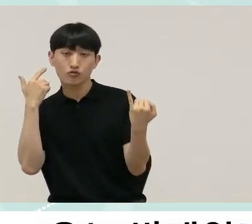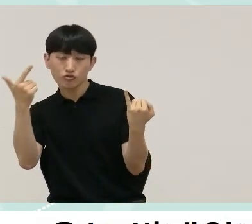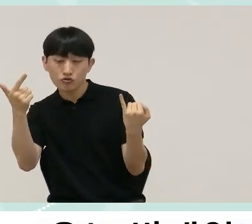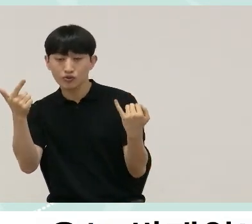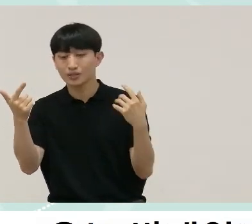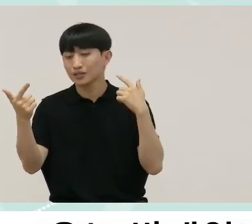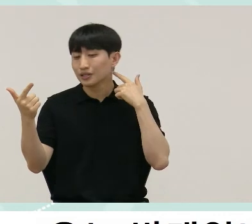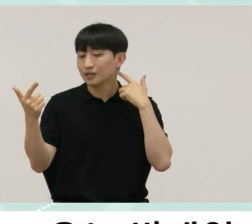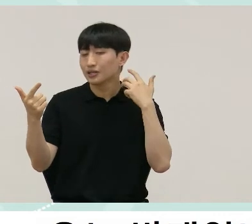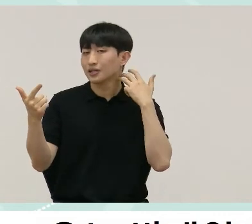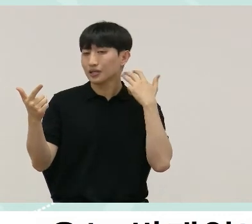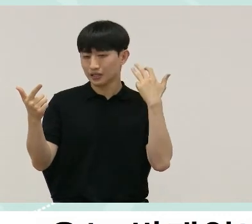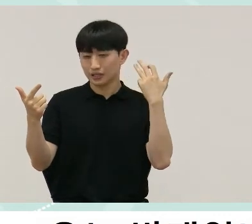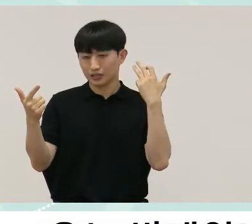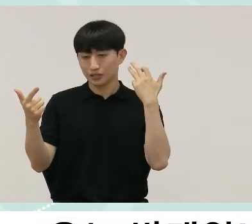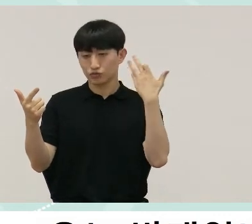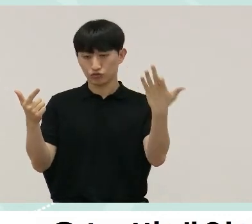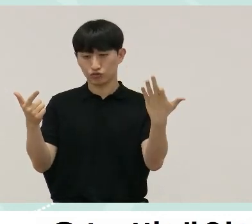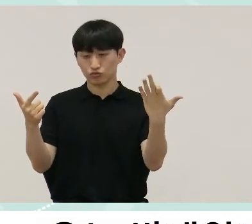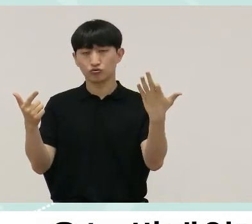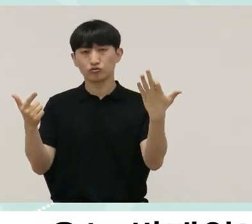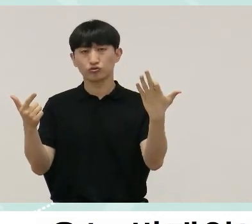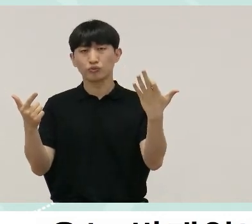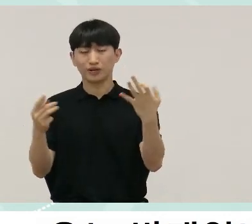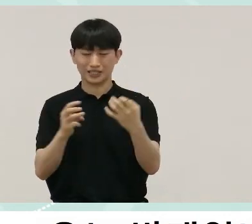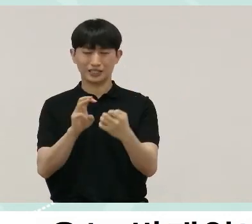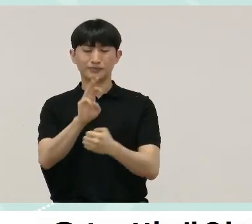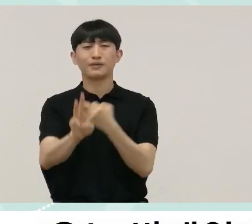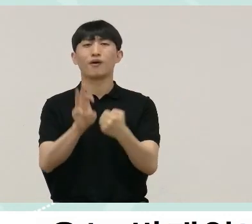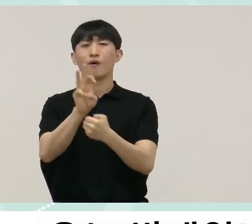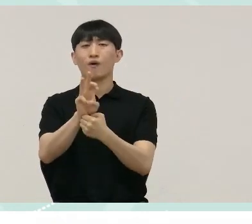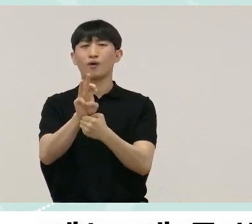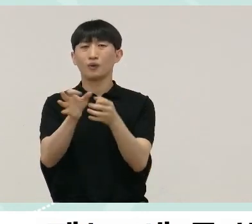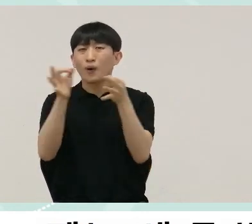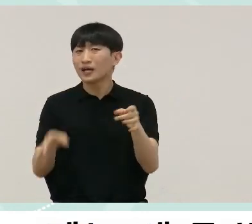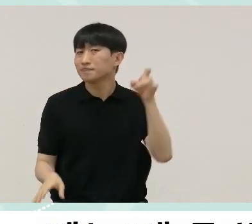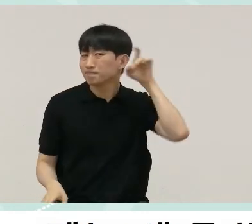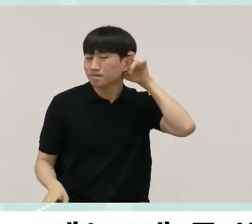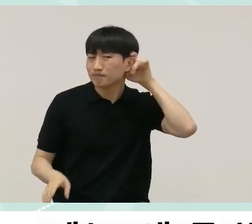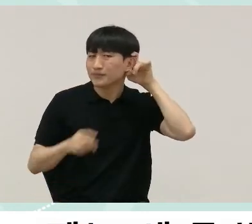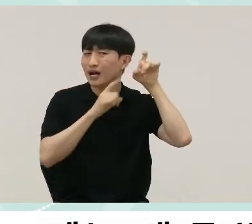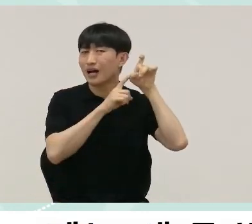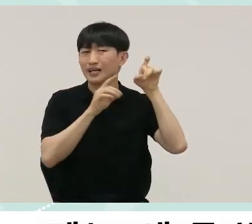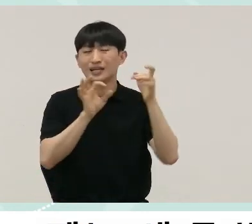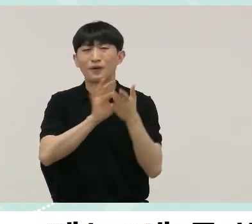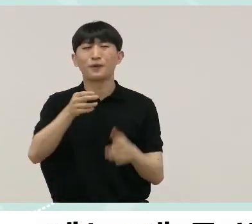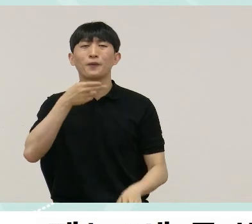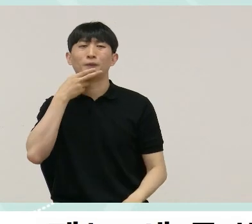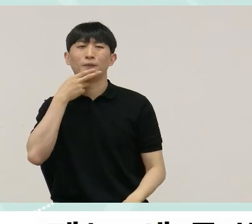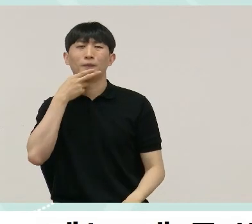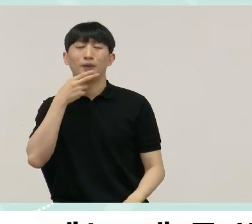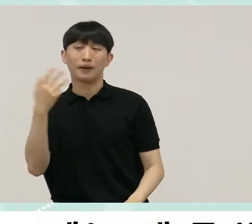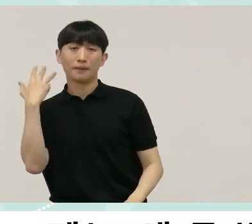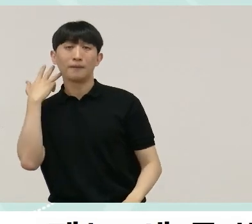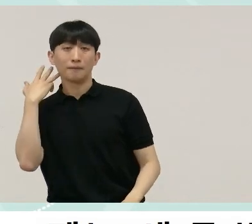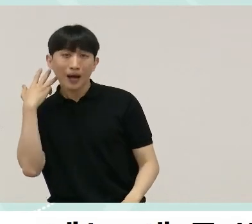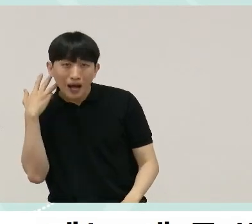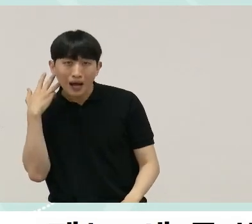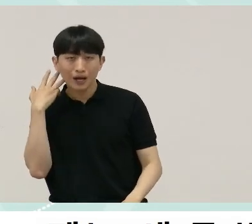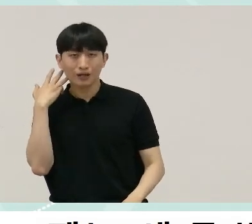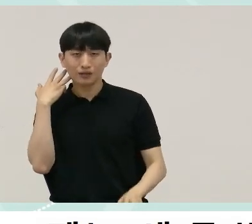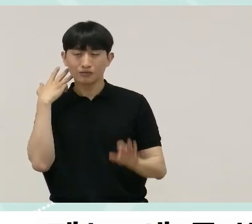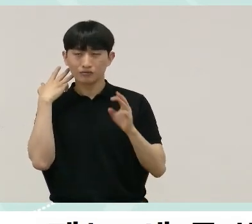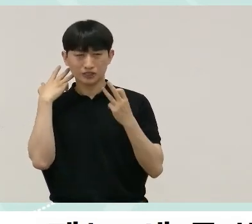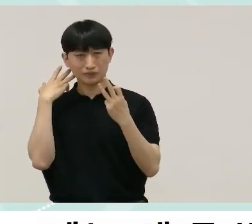있었는데 보청기를 사용하지 않았어요. 전혀 사용하지 않았는데 두 번째 이제 수술을 한 거죠. 청력이